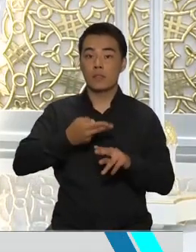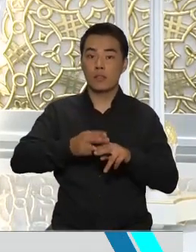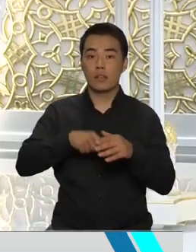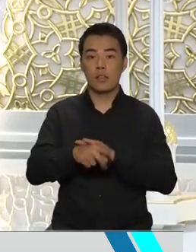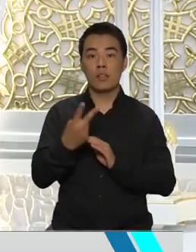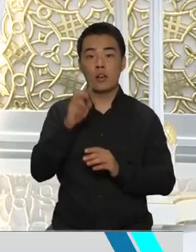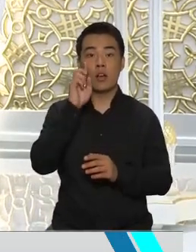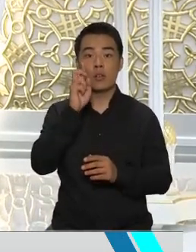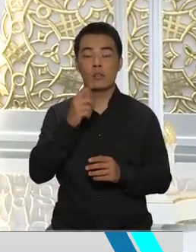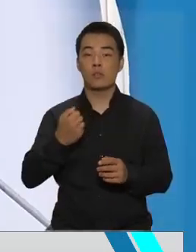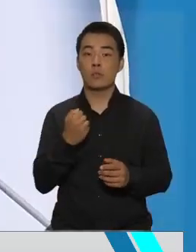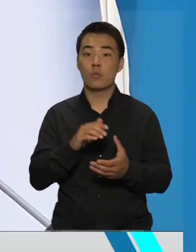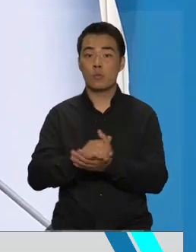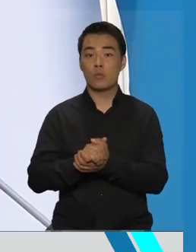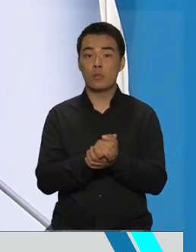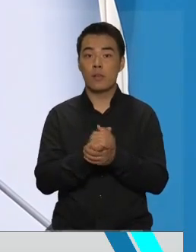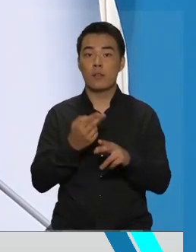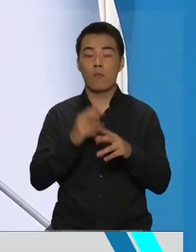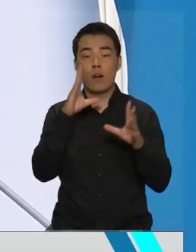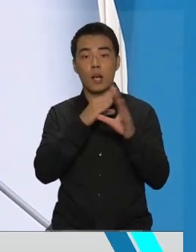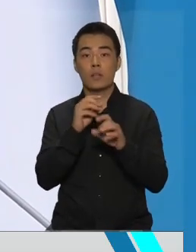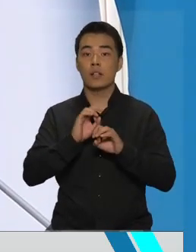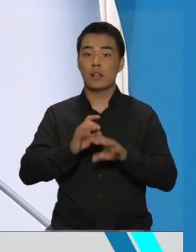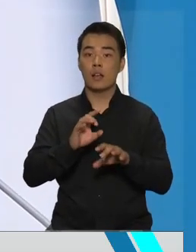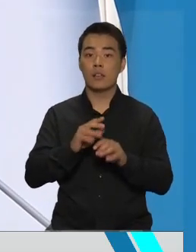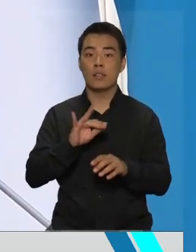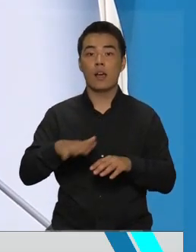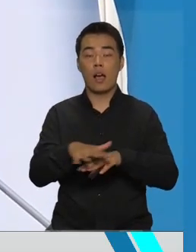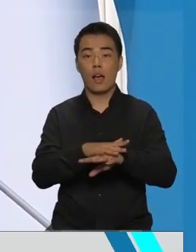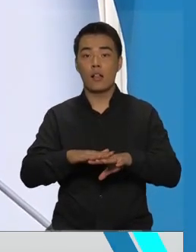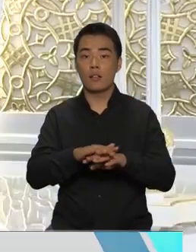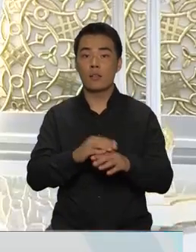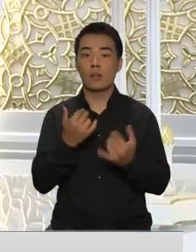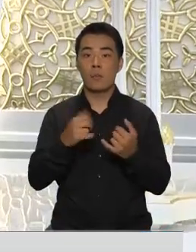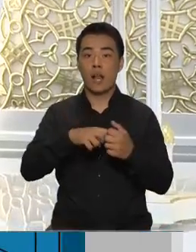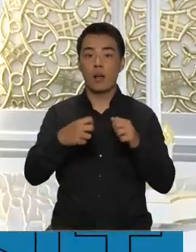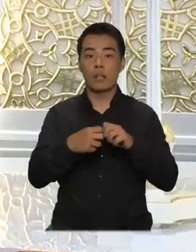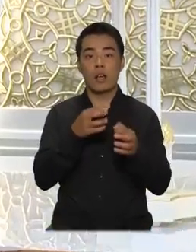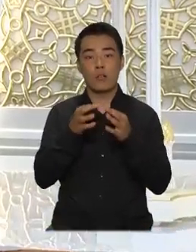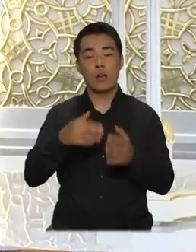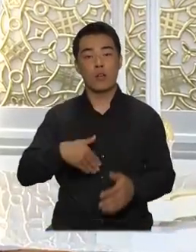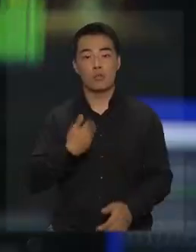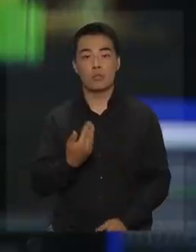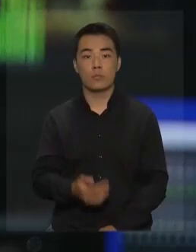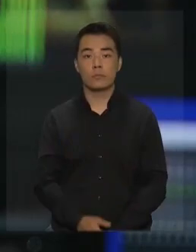арасындағы қарым-қатынастың ахуалы мен перспективаларын сондай-ақ халықаралық және аймақтық мәселелерді талқылағым келеді.